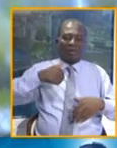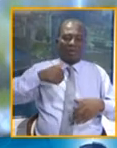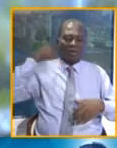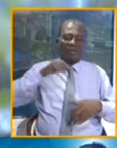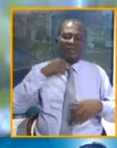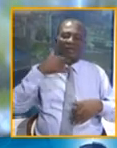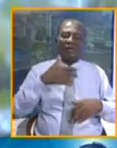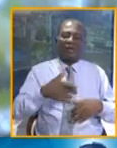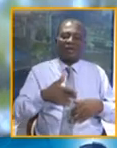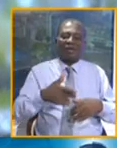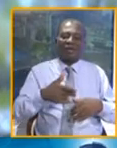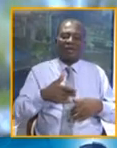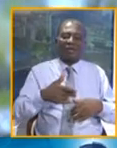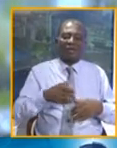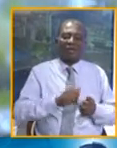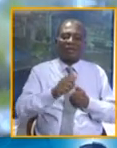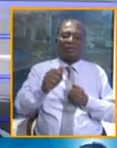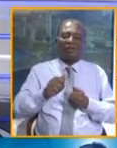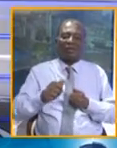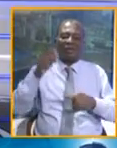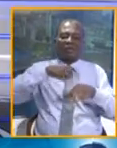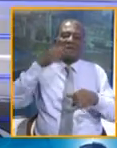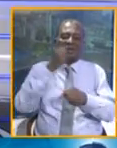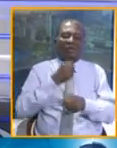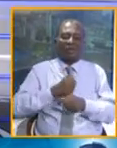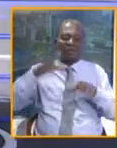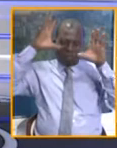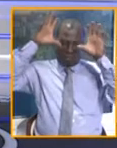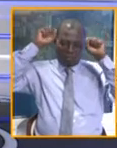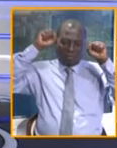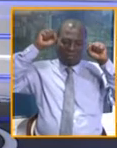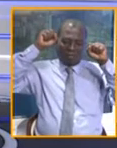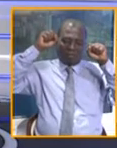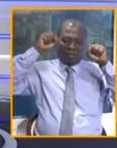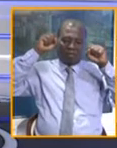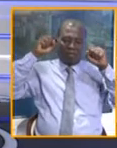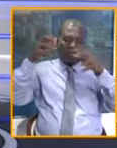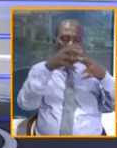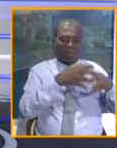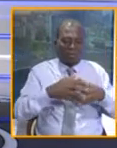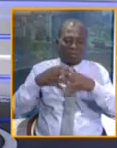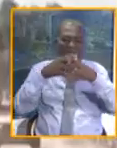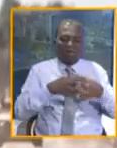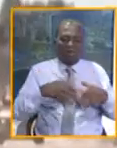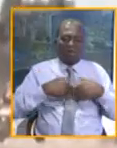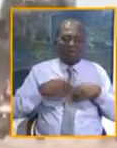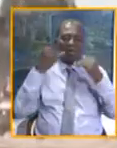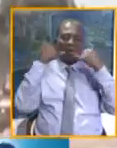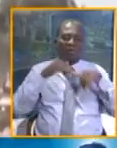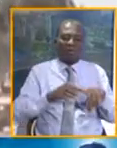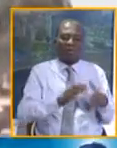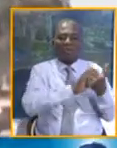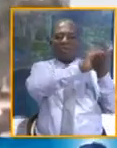l'ont prévenu, de la prolongation du mandat présidentiel. Les États-Unis ont annoncé le retrait prochain des